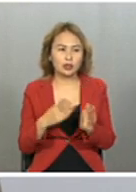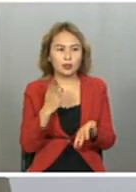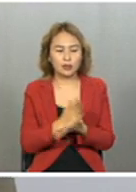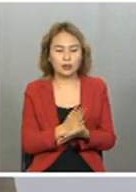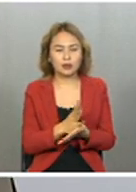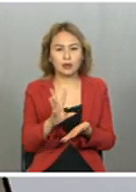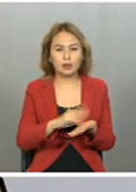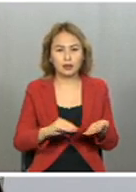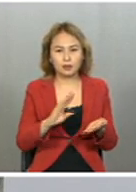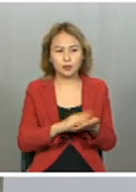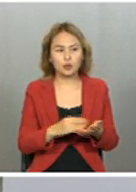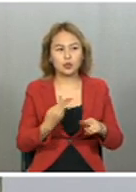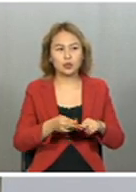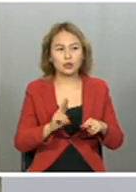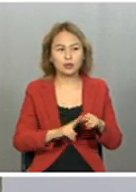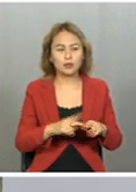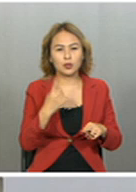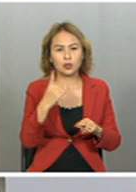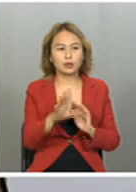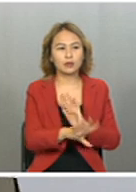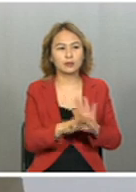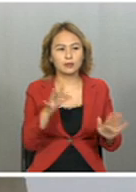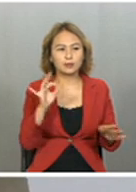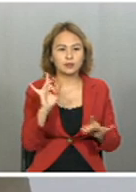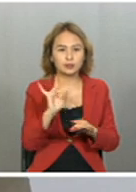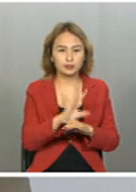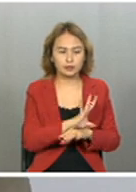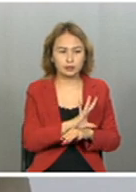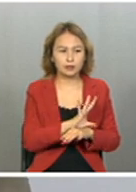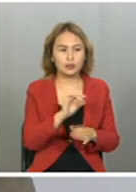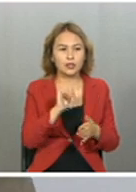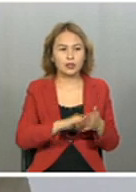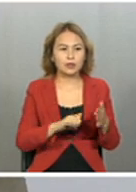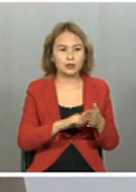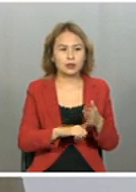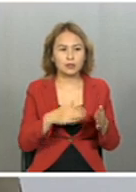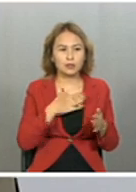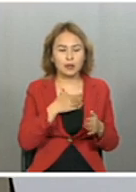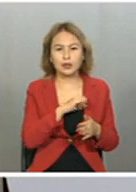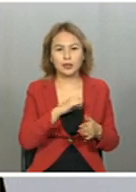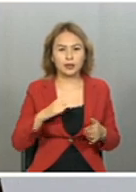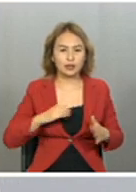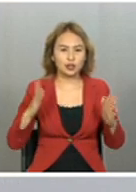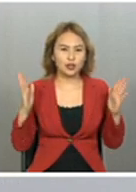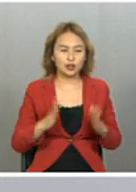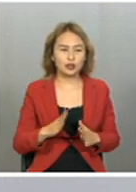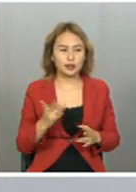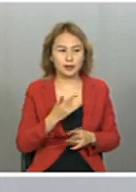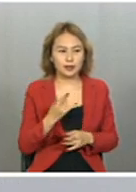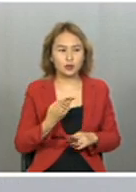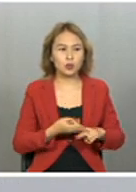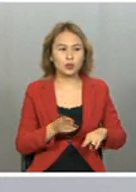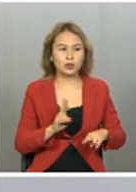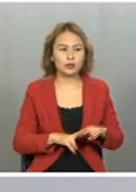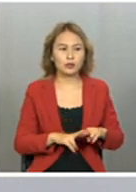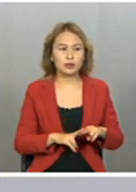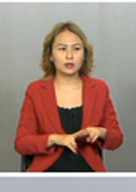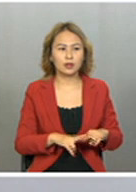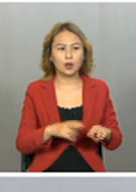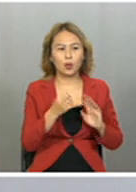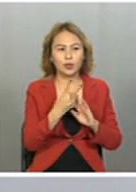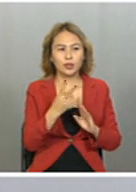қайталанып тұр, сондықтан оның біреуін алып тастаймын, себебі маған ең кіші ортақ бөлім керек. Ал енді 12-мен жұмыс